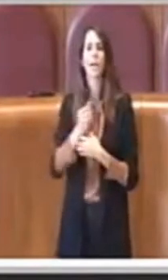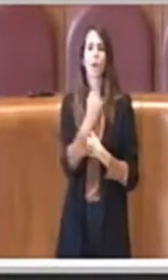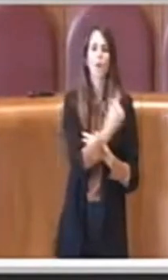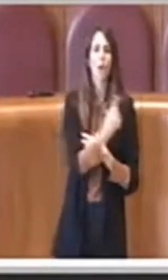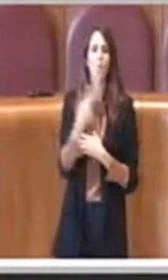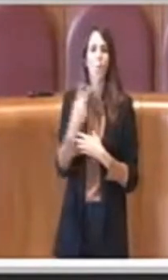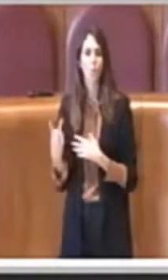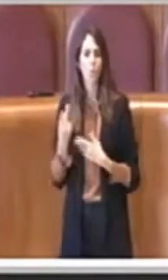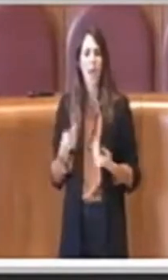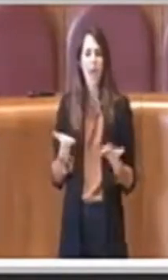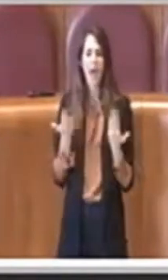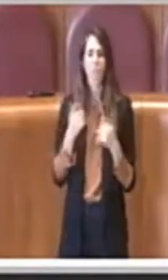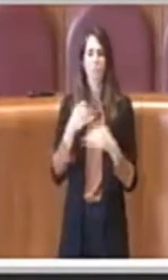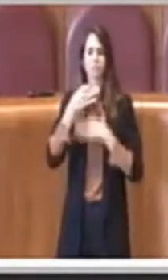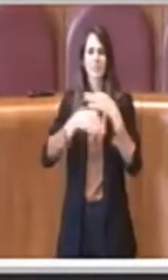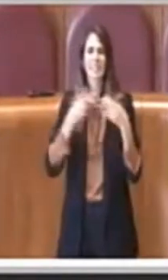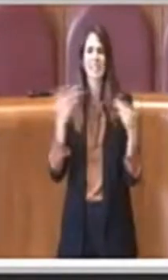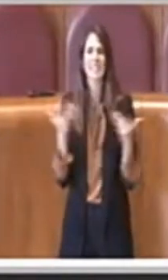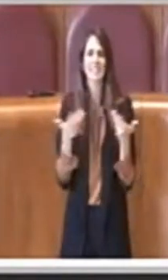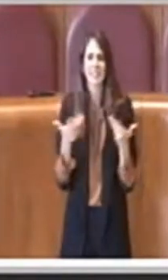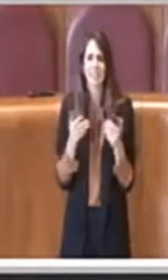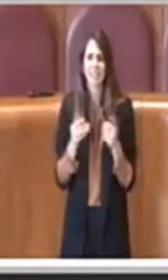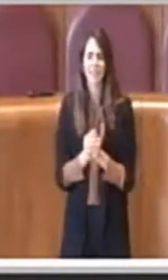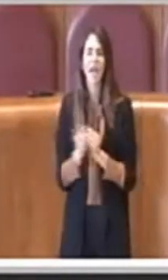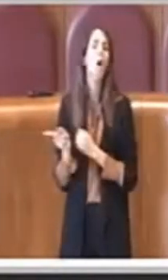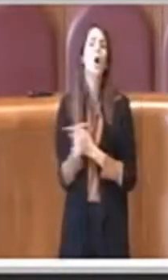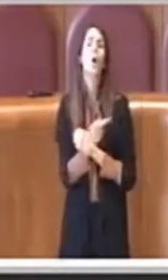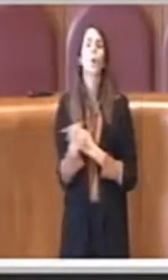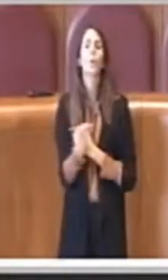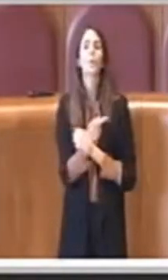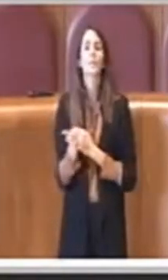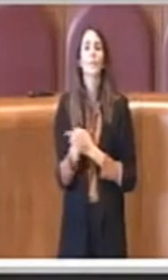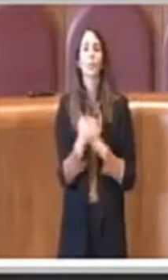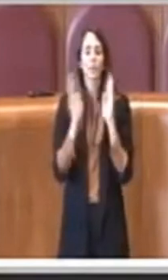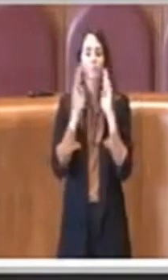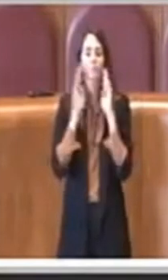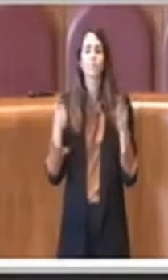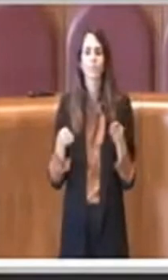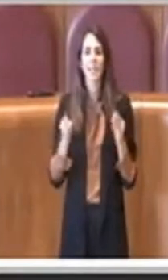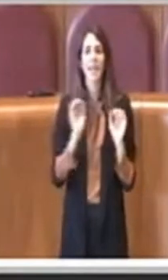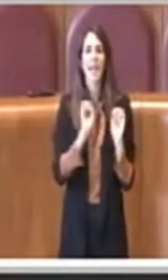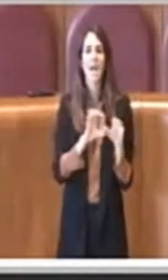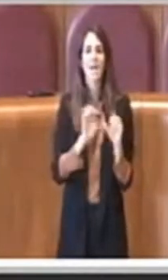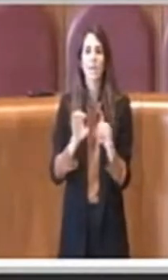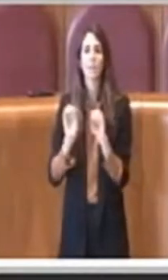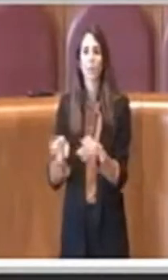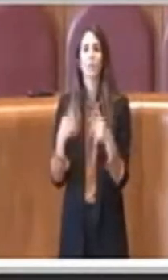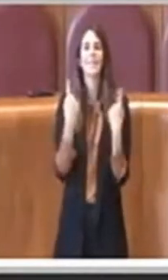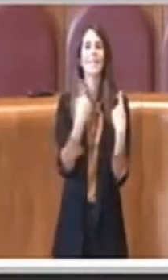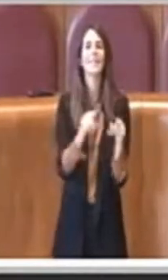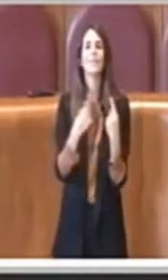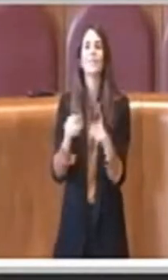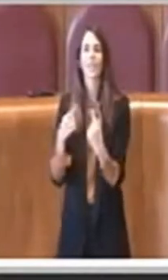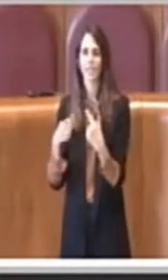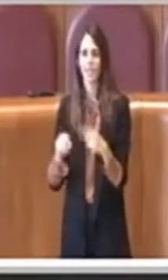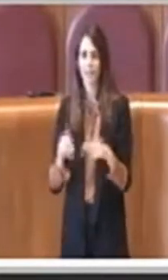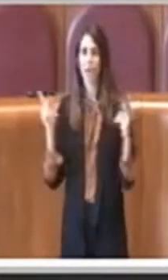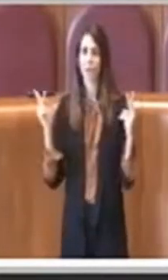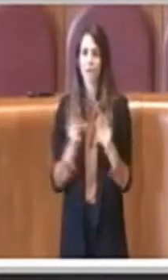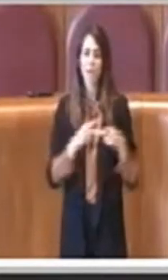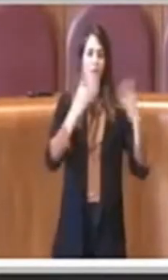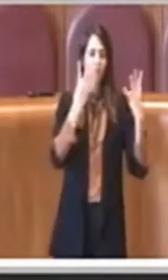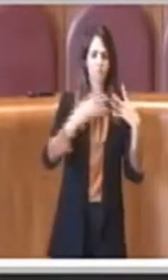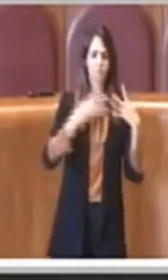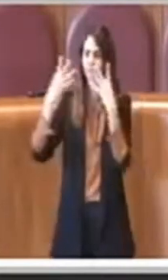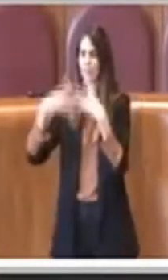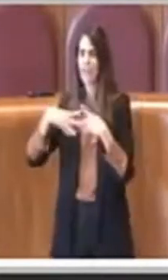appunto che trattano la frazione dell'indifferenziato, sono impianti estremamente